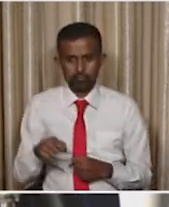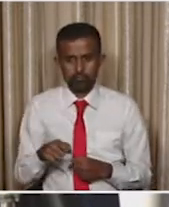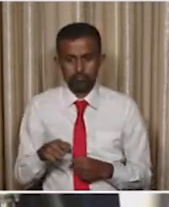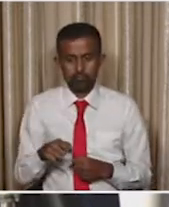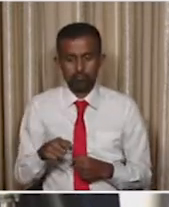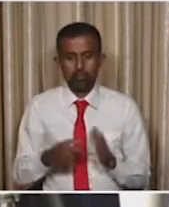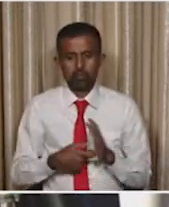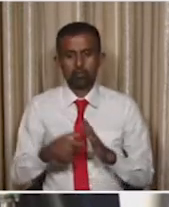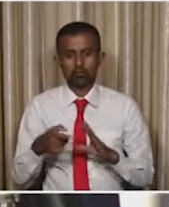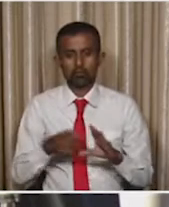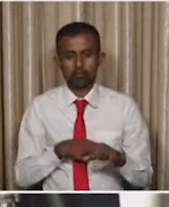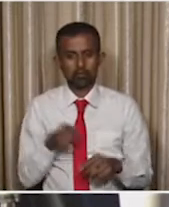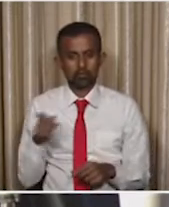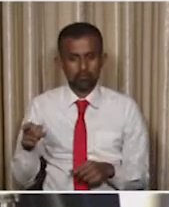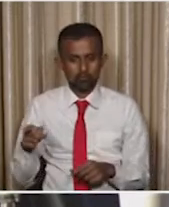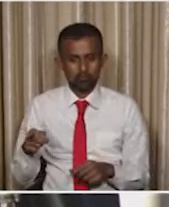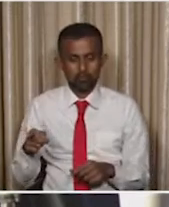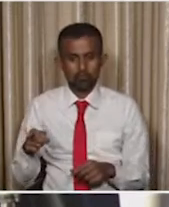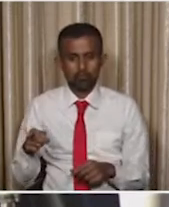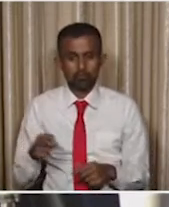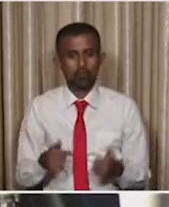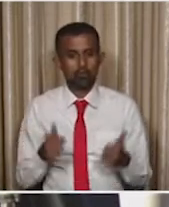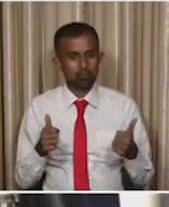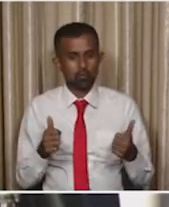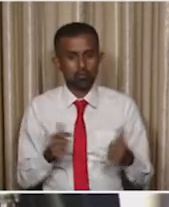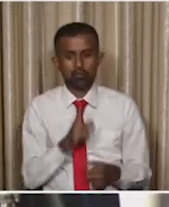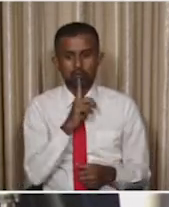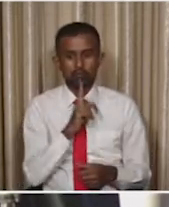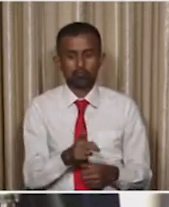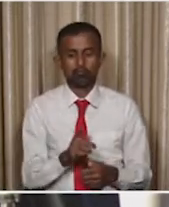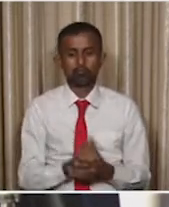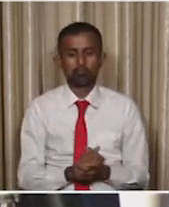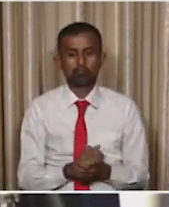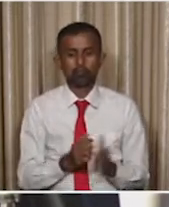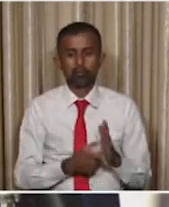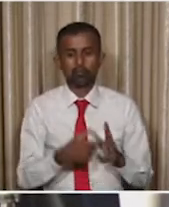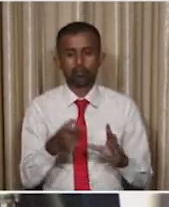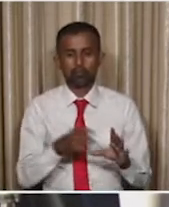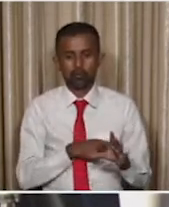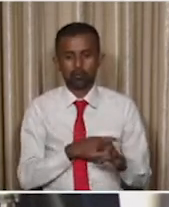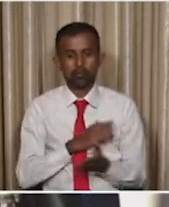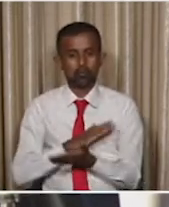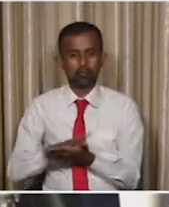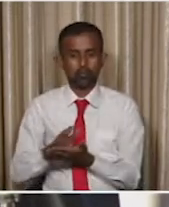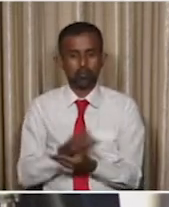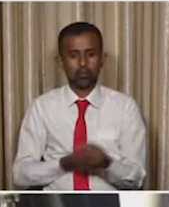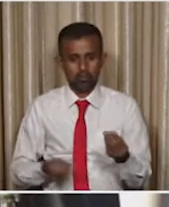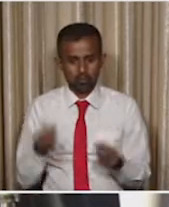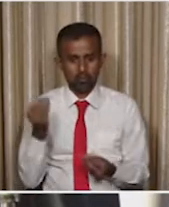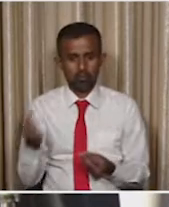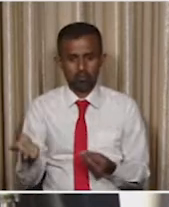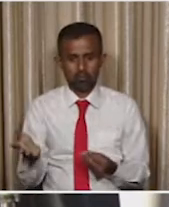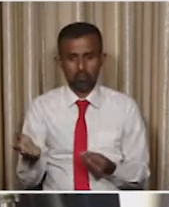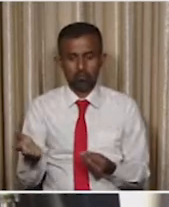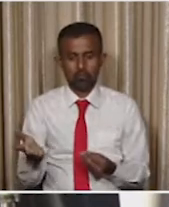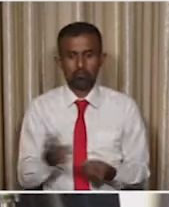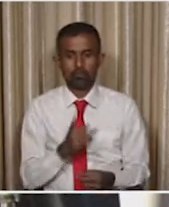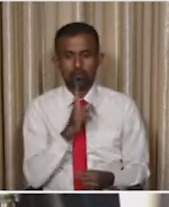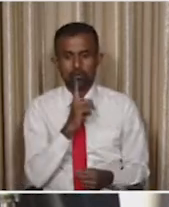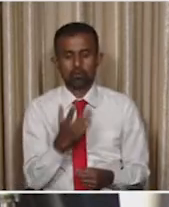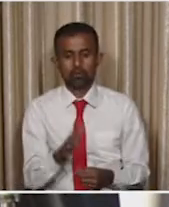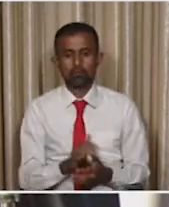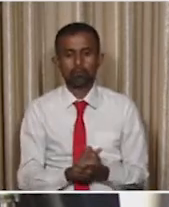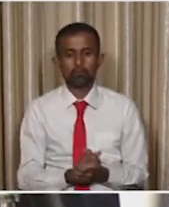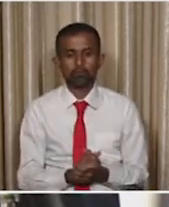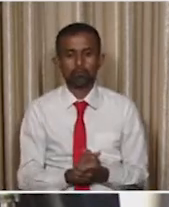வரவேற்பு வரவேற்பு தெரிவித்ததோடு அந்த முயற்சிக்கு நாங்கள் ஒத்துழைப்பு வழங்குவதற்கு தயாராக இருக்கிறோம் என்று சொல்லியும் ஆனால் அதே நேரத்திலே